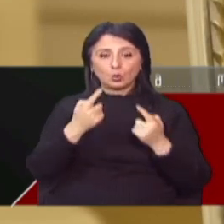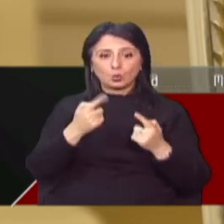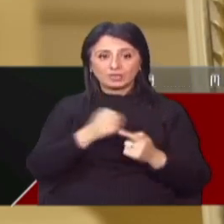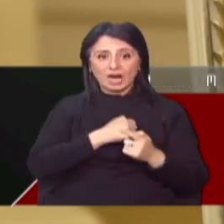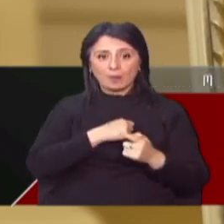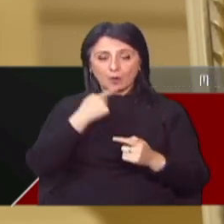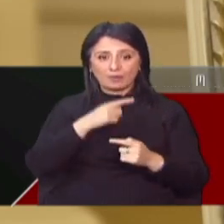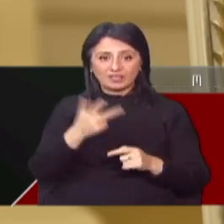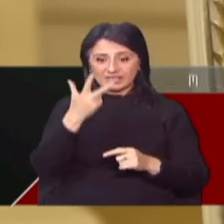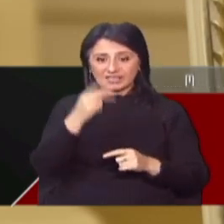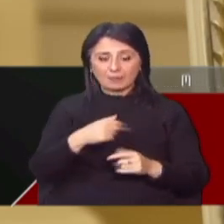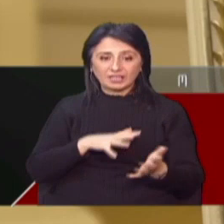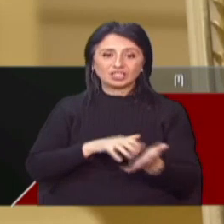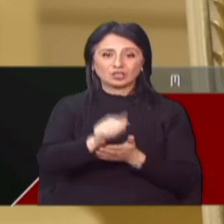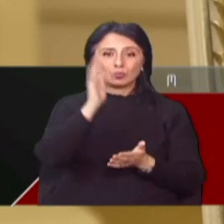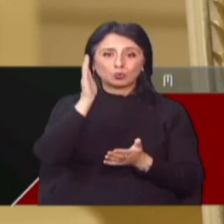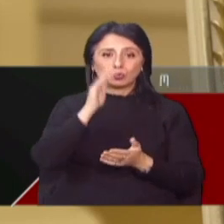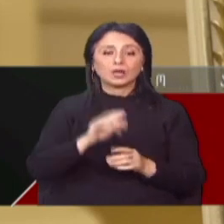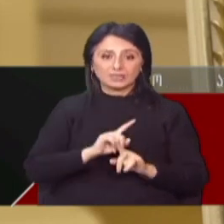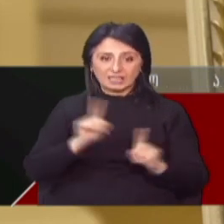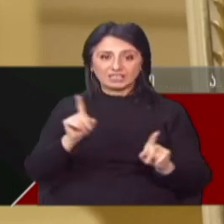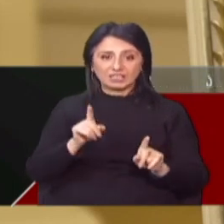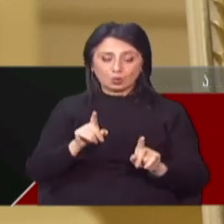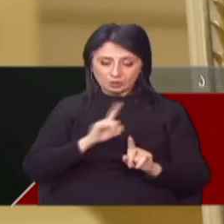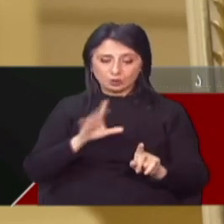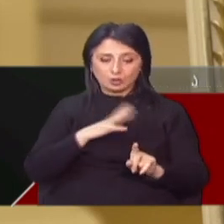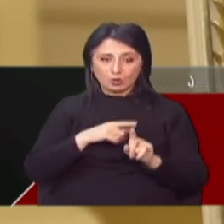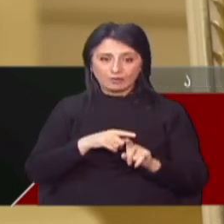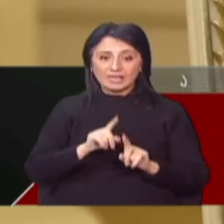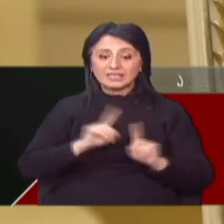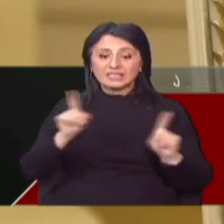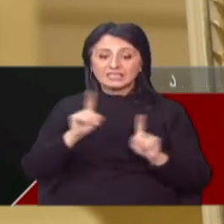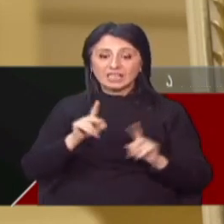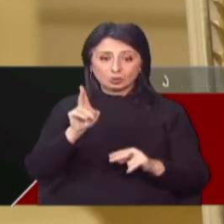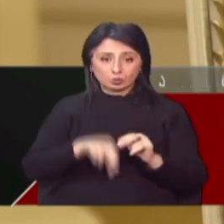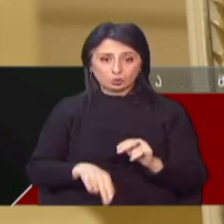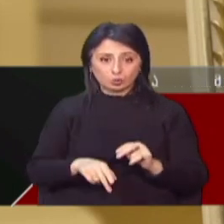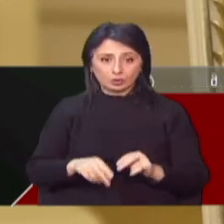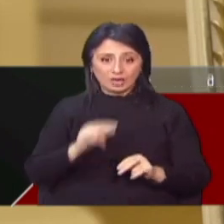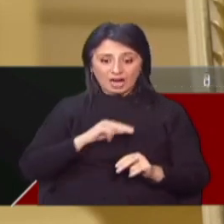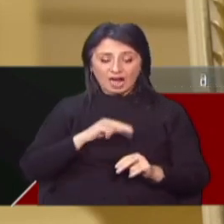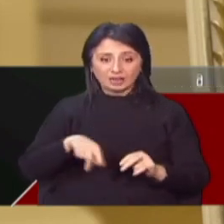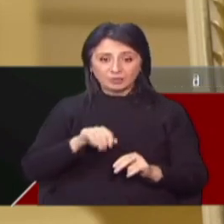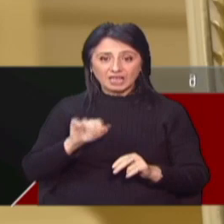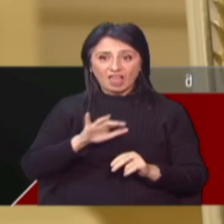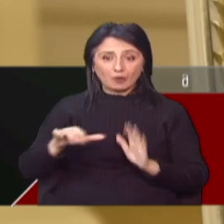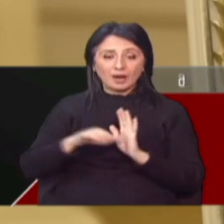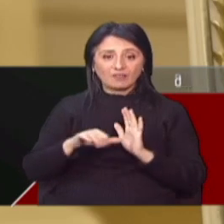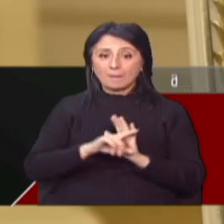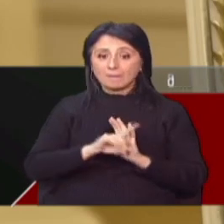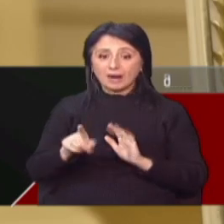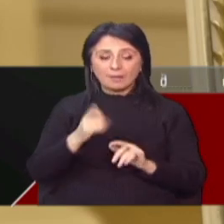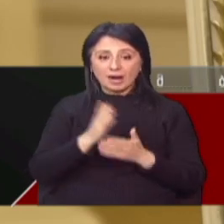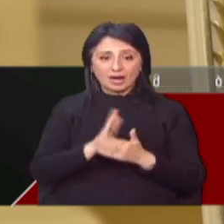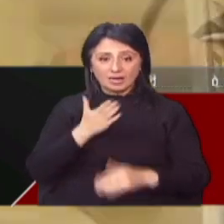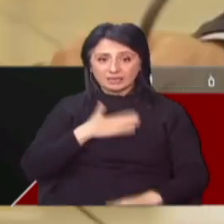არმია ამბობდა, რომ სამ დღეში ჩვენს ოკუპირებას მოახდენდნენ. ეს იყო სასწაული, მაგრამ სასწაულები სრულდება. ადმინისტრაცია და ევროპა გვეხმარება, მაგრამ ეს